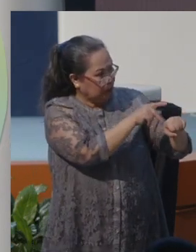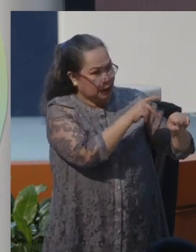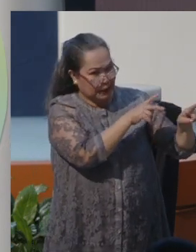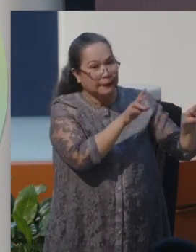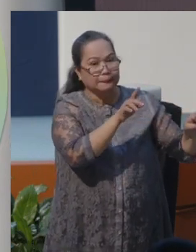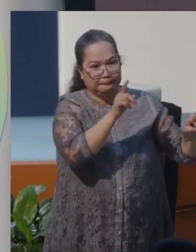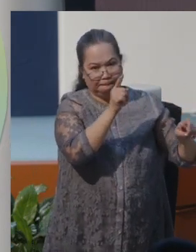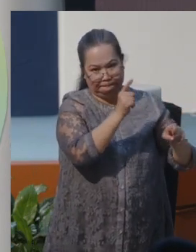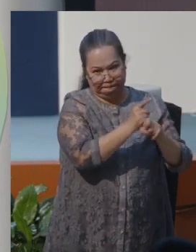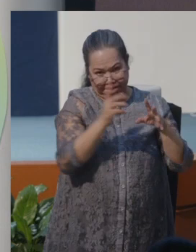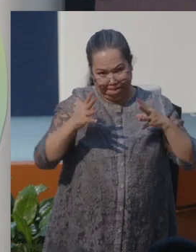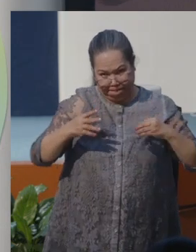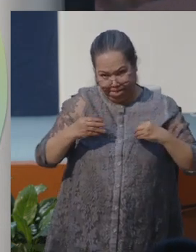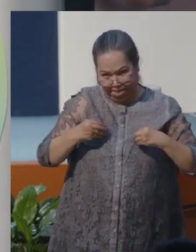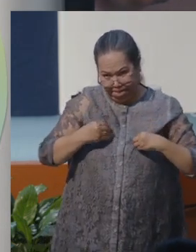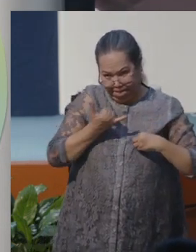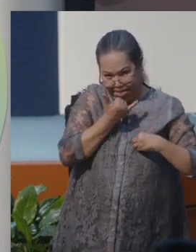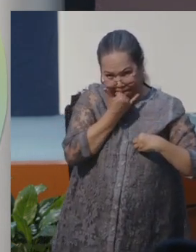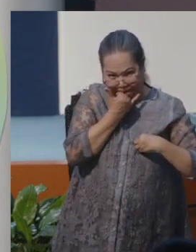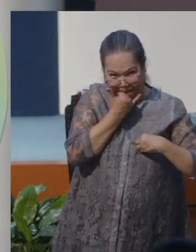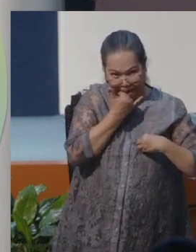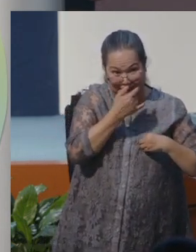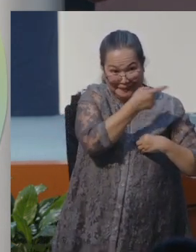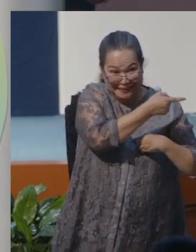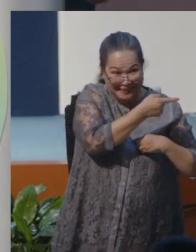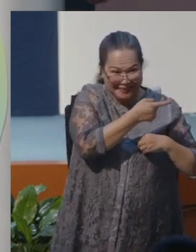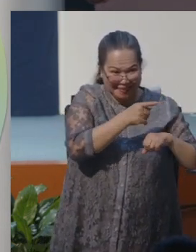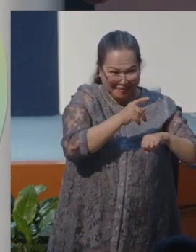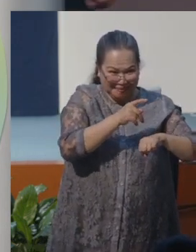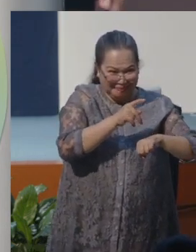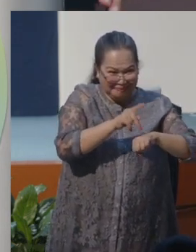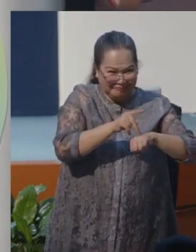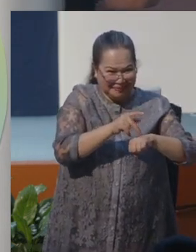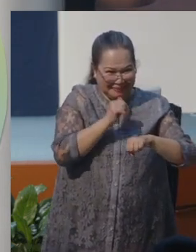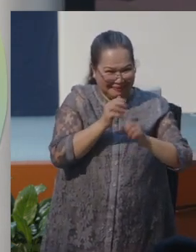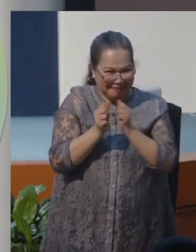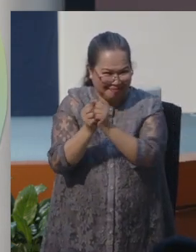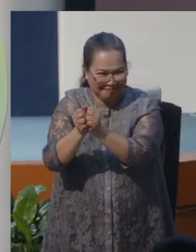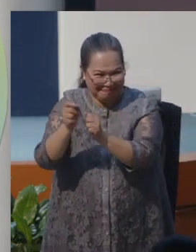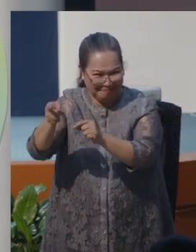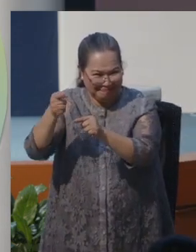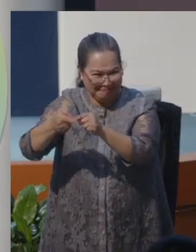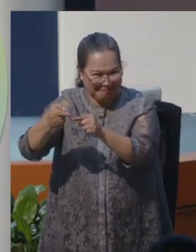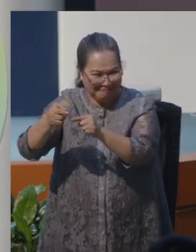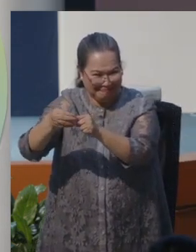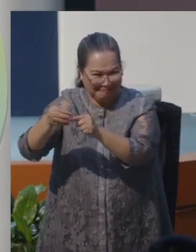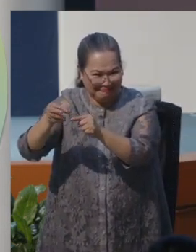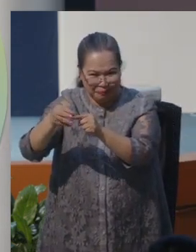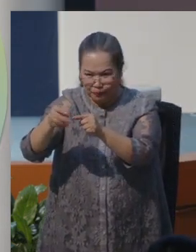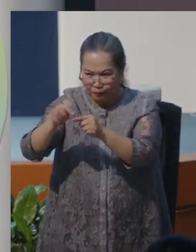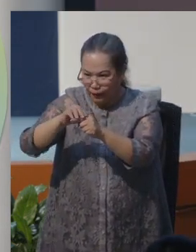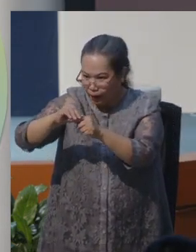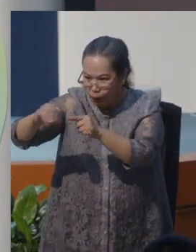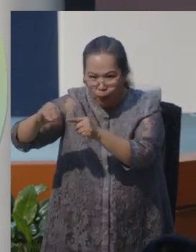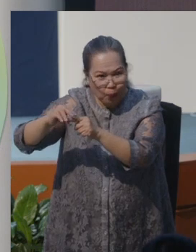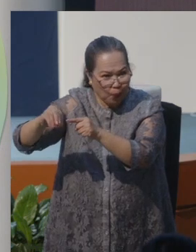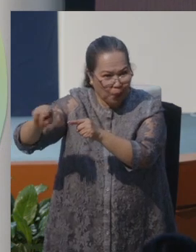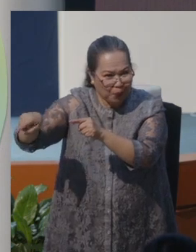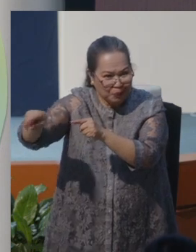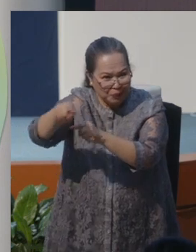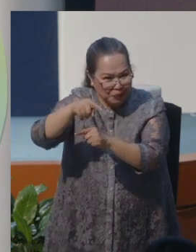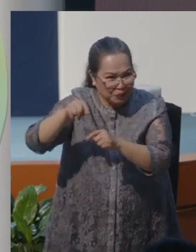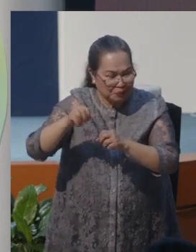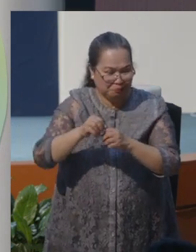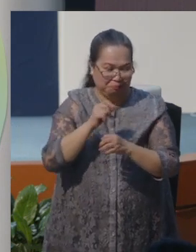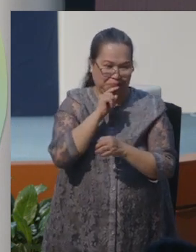nagpatuwid. He wrote 1st and 2nd Peter. At ang paniwala ng marami, dahil disipulo niya si Mark, siya din ang nagkwento kay Mark